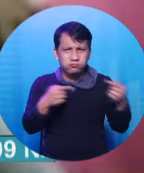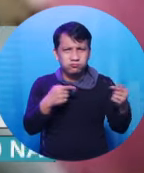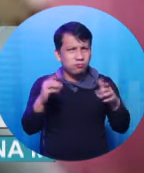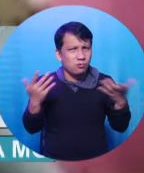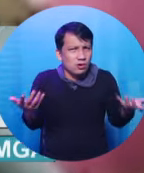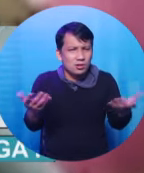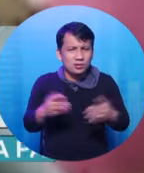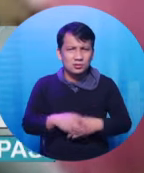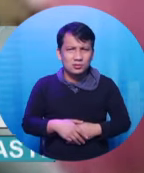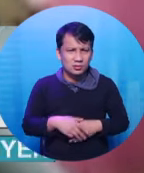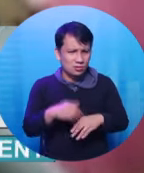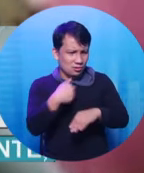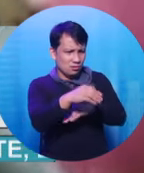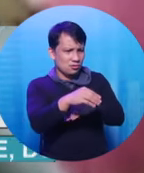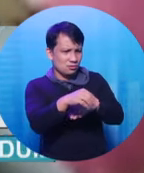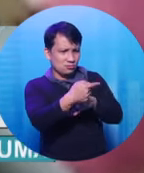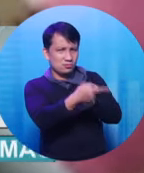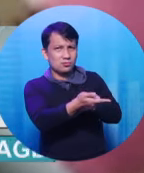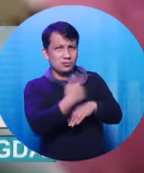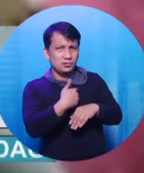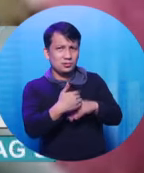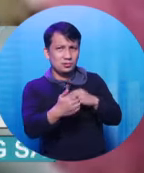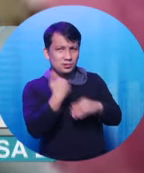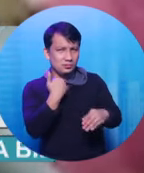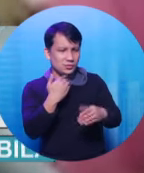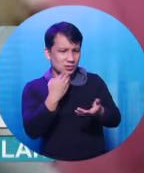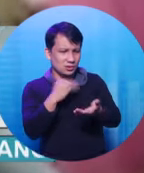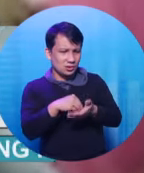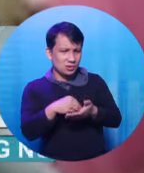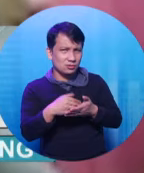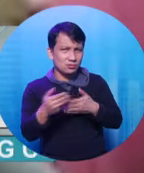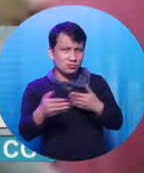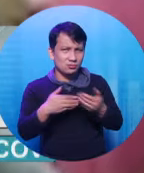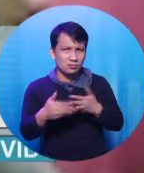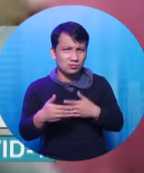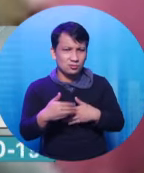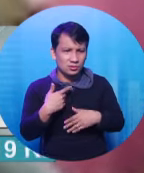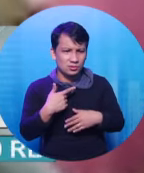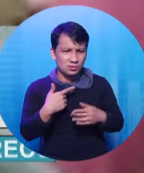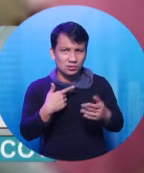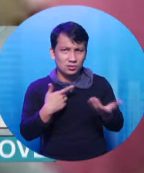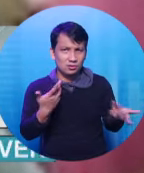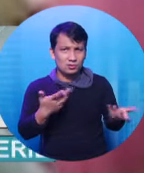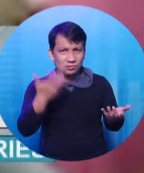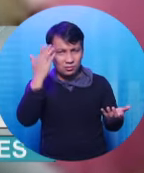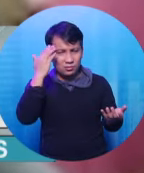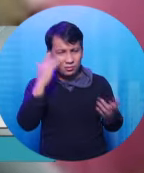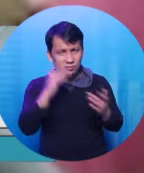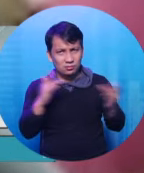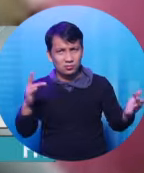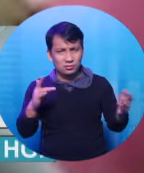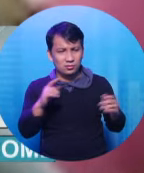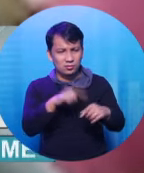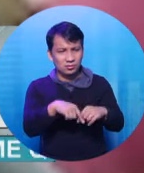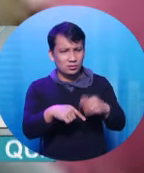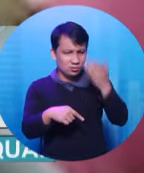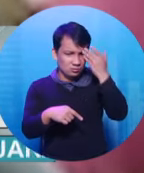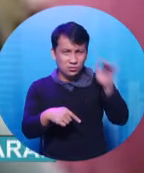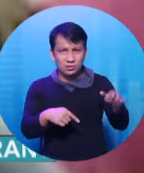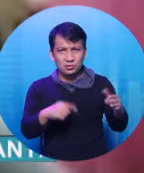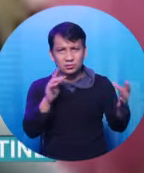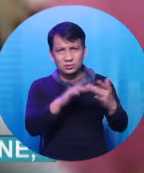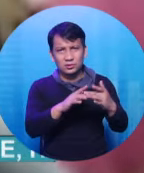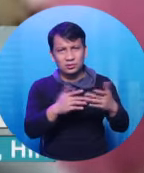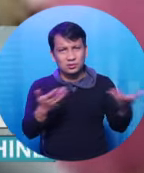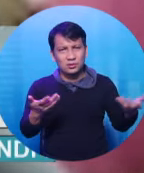yung nag-message sa akin. Ng kung ano-ano. Di naman ako nang gugulo sa kanila kasi alam kong masaya na silang dalawa eh.